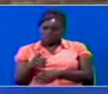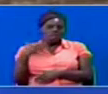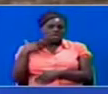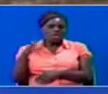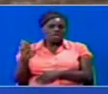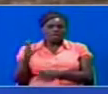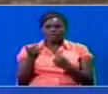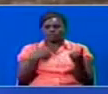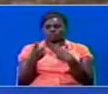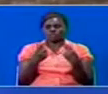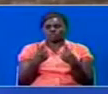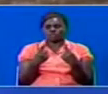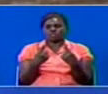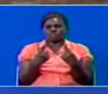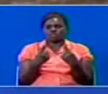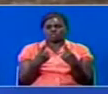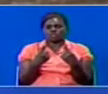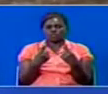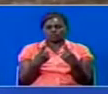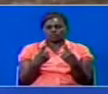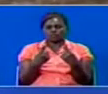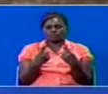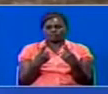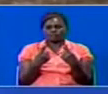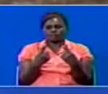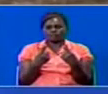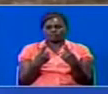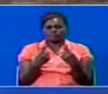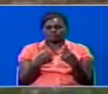ambazo huenda zikaashiria ukosefu wa amani katika eneo hili.